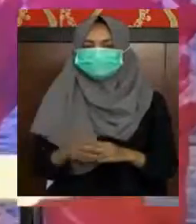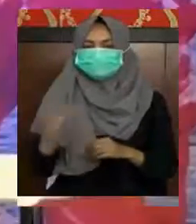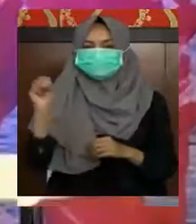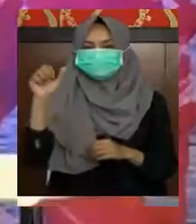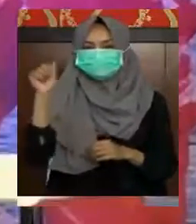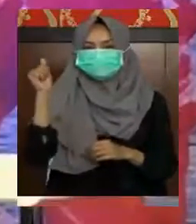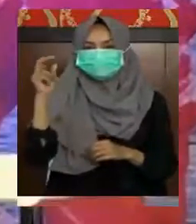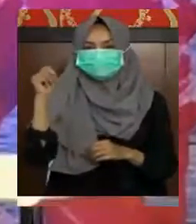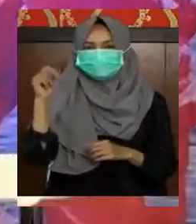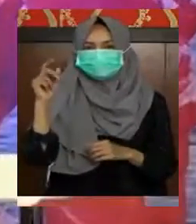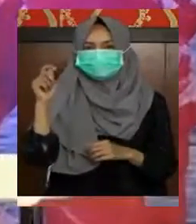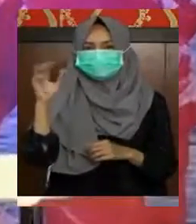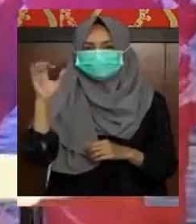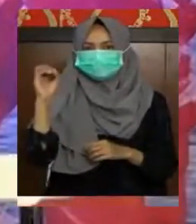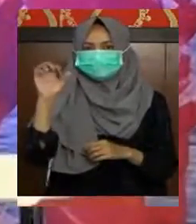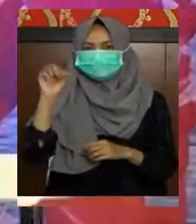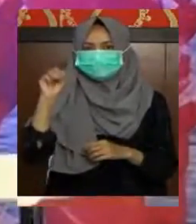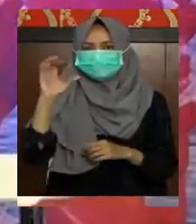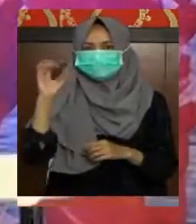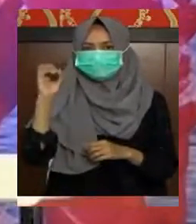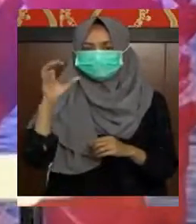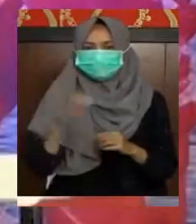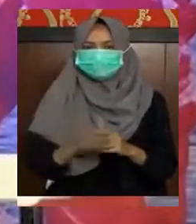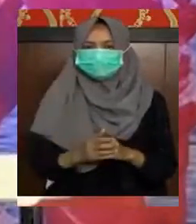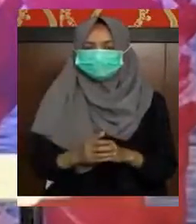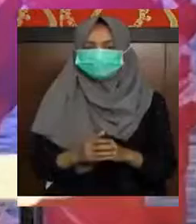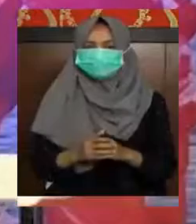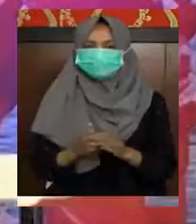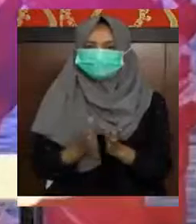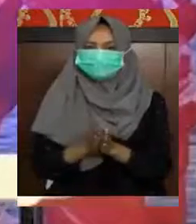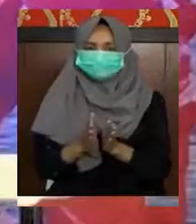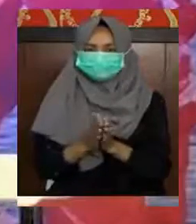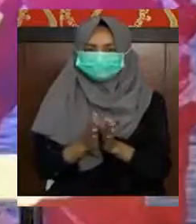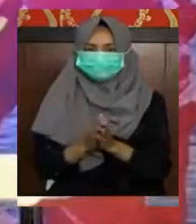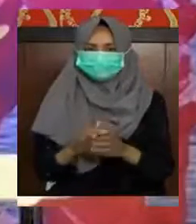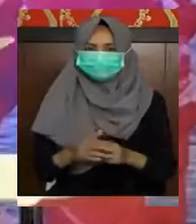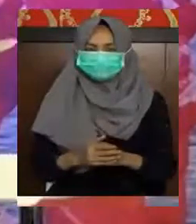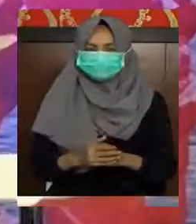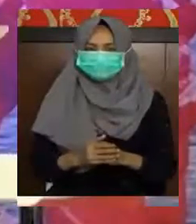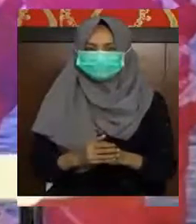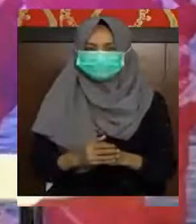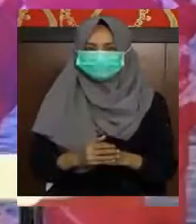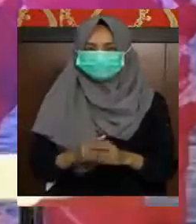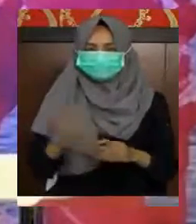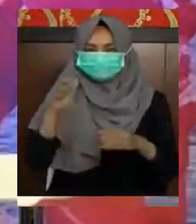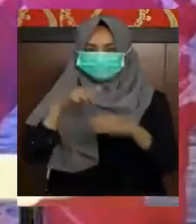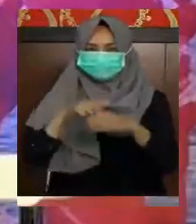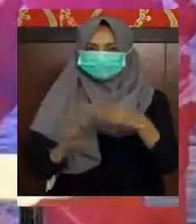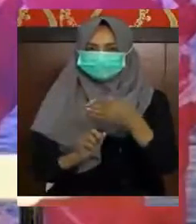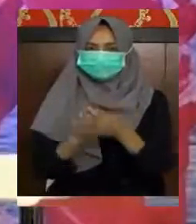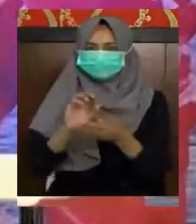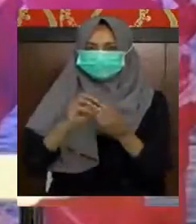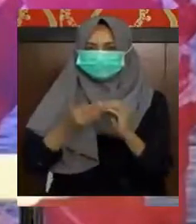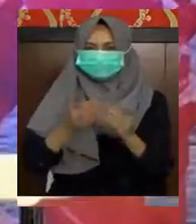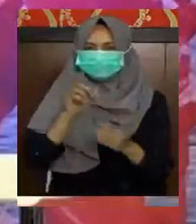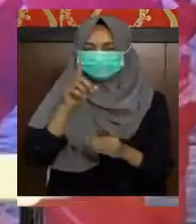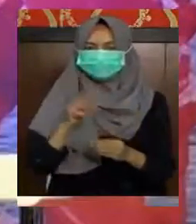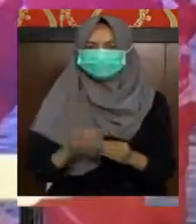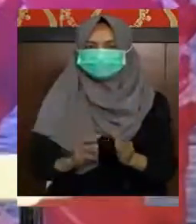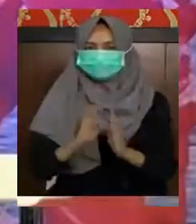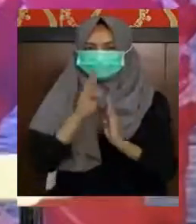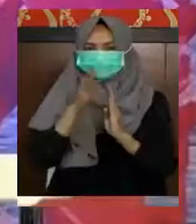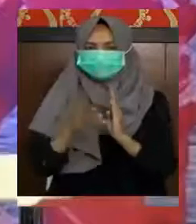sesuai dengan moto dari paslon Satrio Keren nomor 2, Rukun Agawe Santoso.